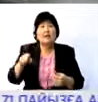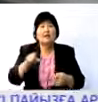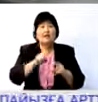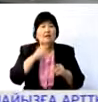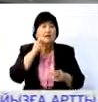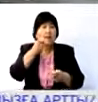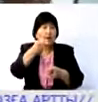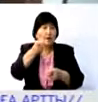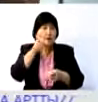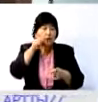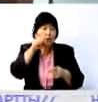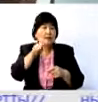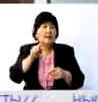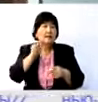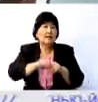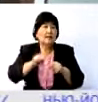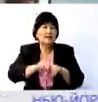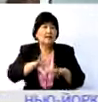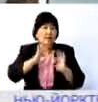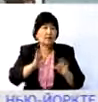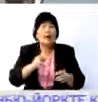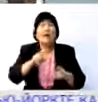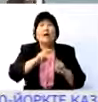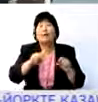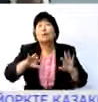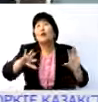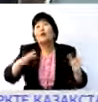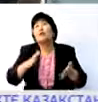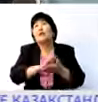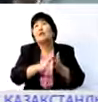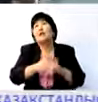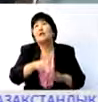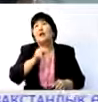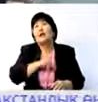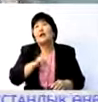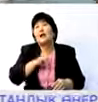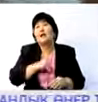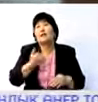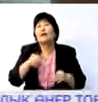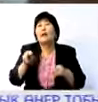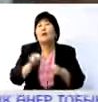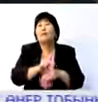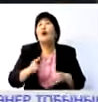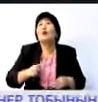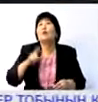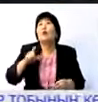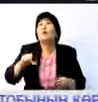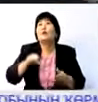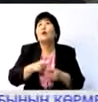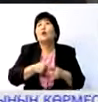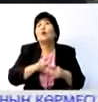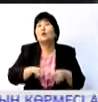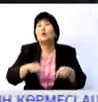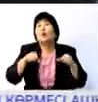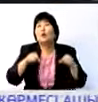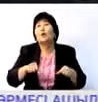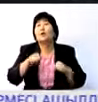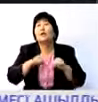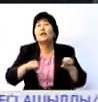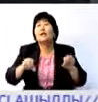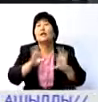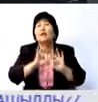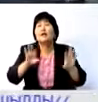көздеп мергендіктерін тексеріп тұрады. Ғимаратта төтенше жағдайлар қызметінің провация бөлімінің мамандары отырады. Сондай ақ құқықтық кеңестер